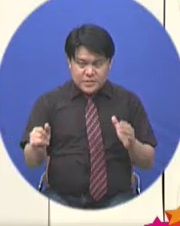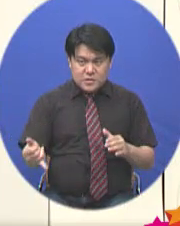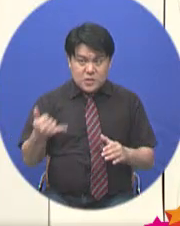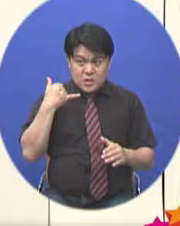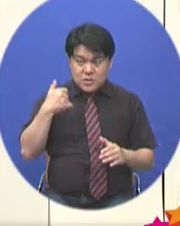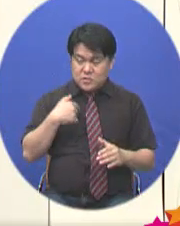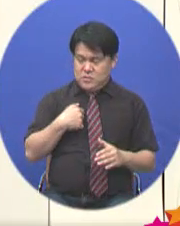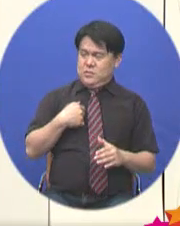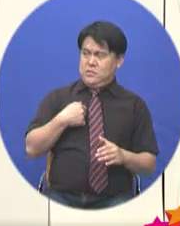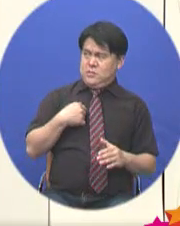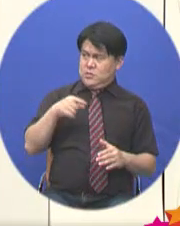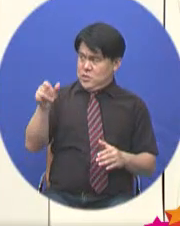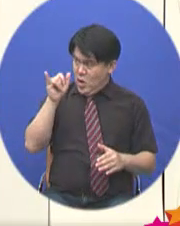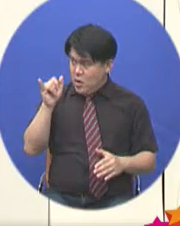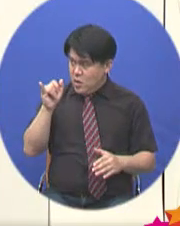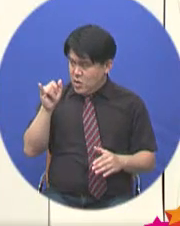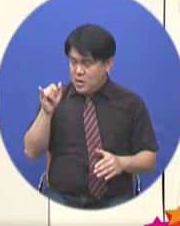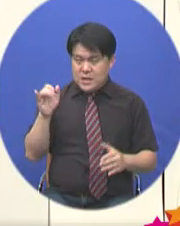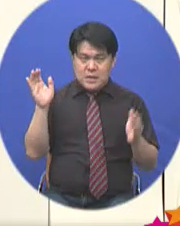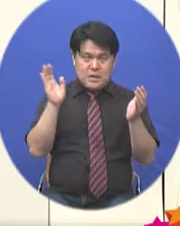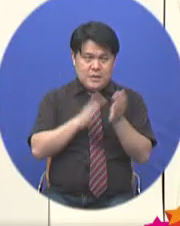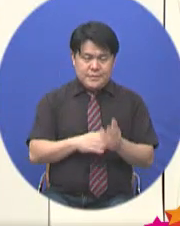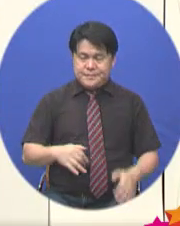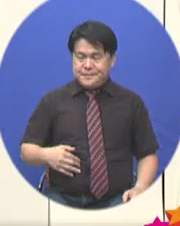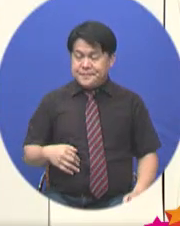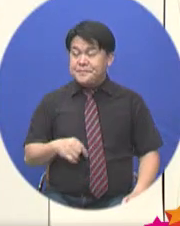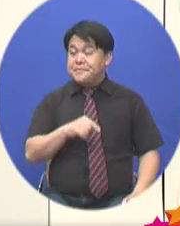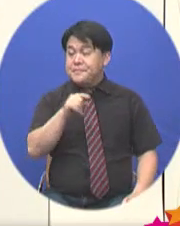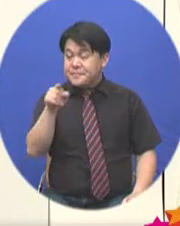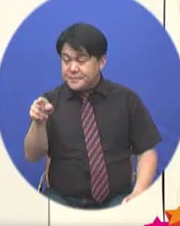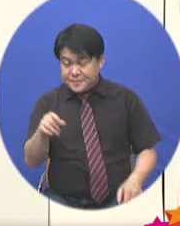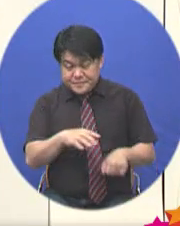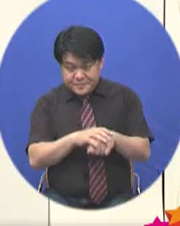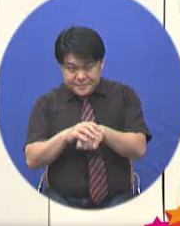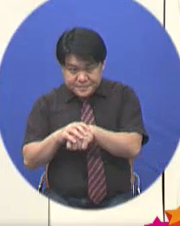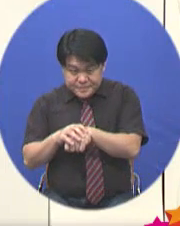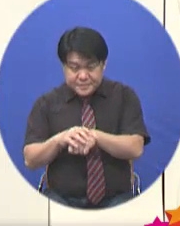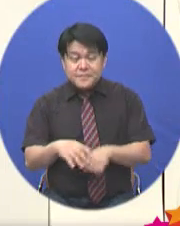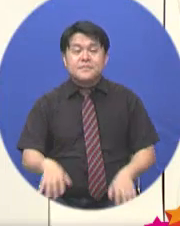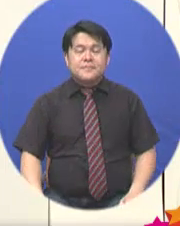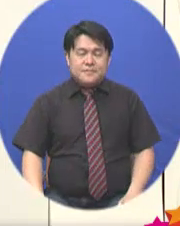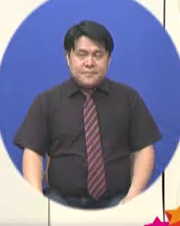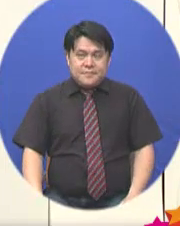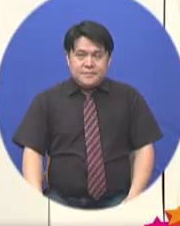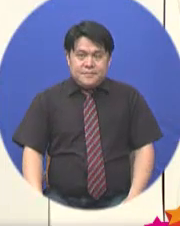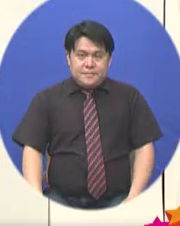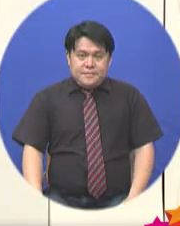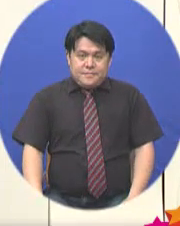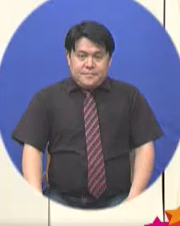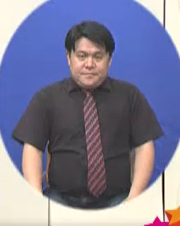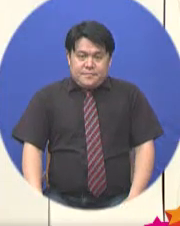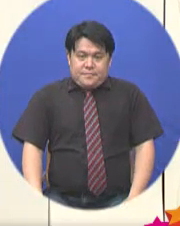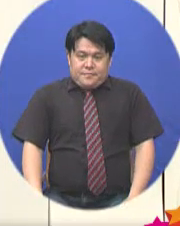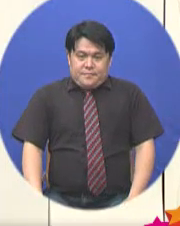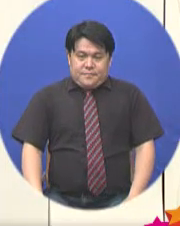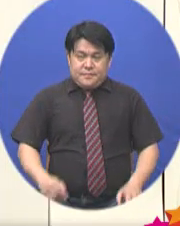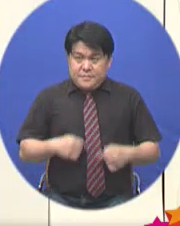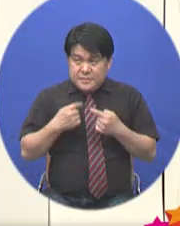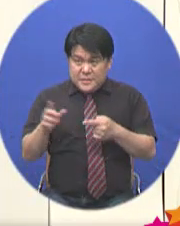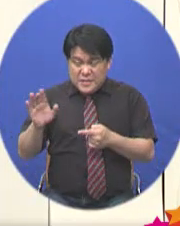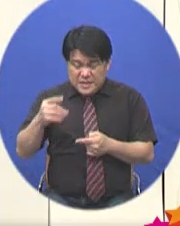연락을 해서 가족이 알아가지고 병원에 가려고 막 데리고 가려고 했는데 안 가려고